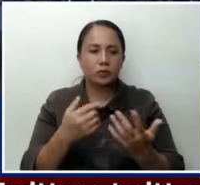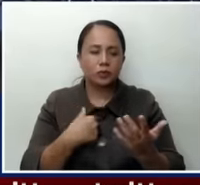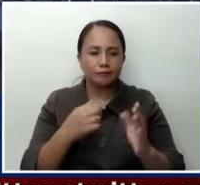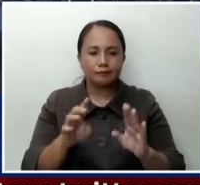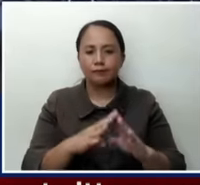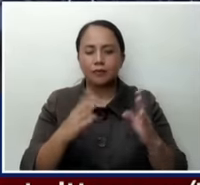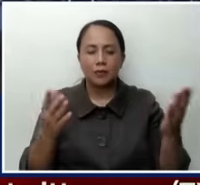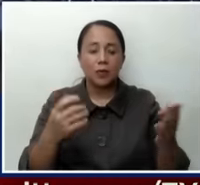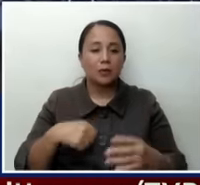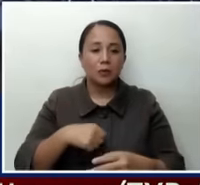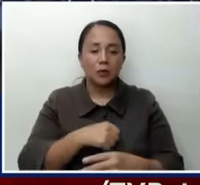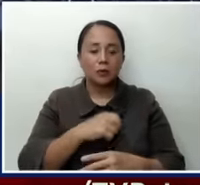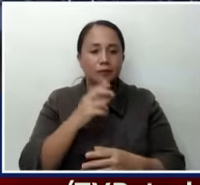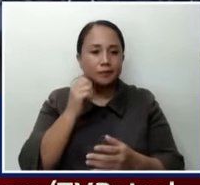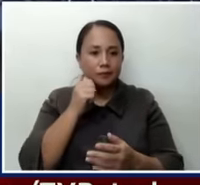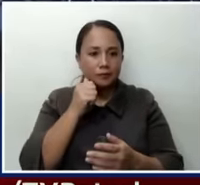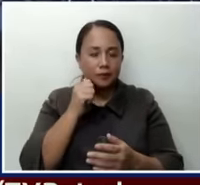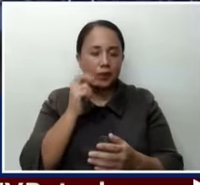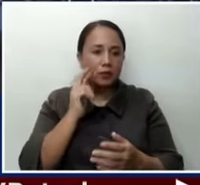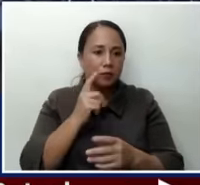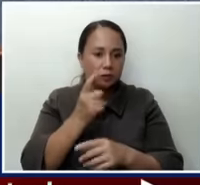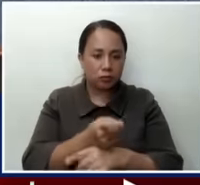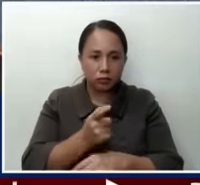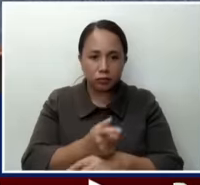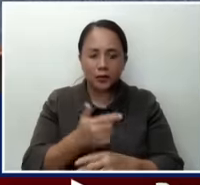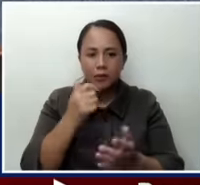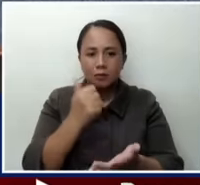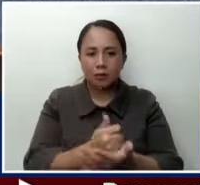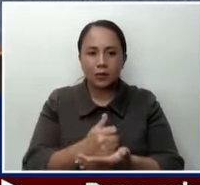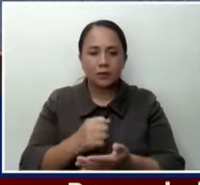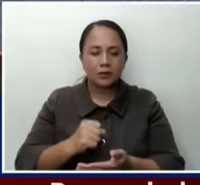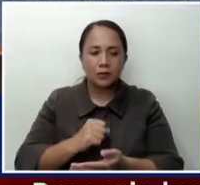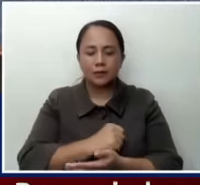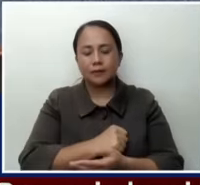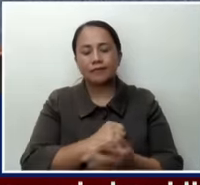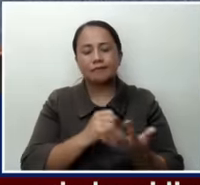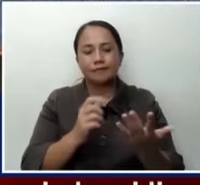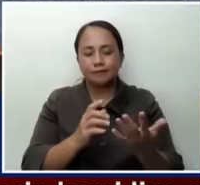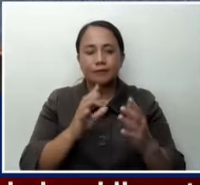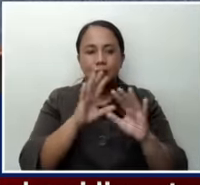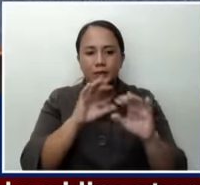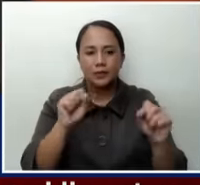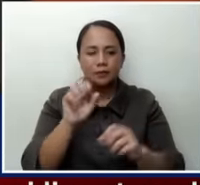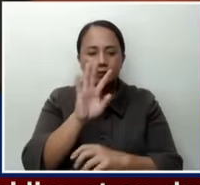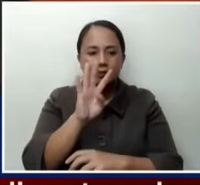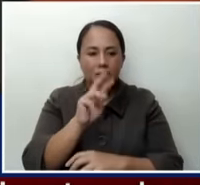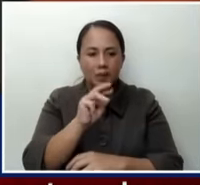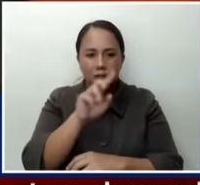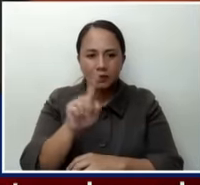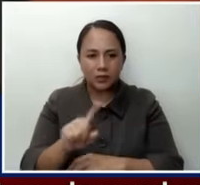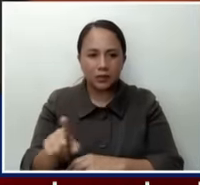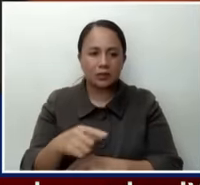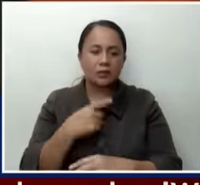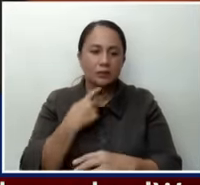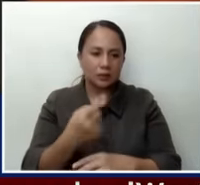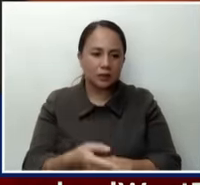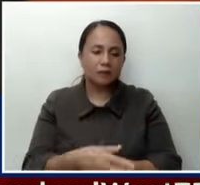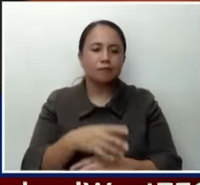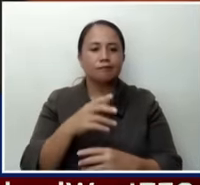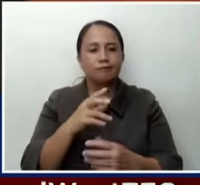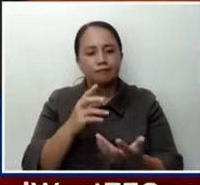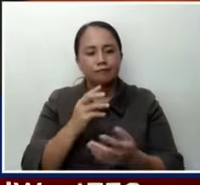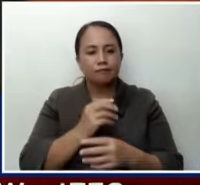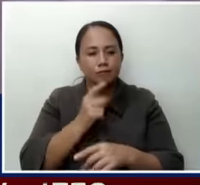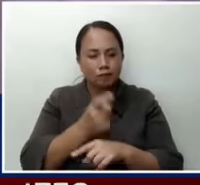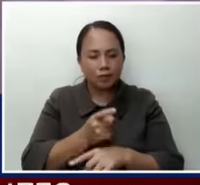Risa Ontiveros ang show cause order na aprobado rin ni Senate President Juan Miguel Zubiri. Ayon kay Ontiveros, nakasalalay ang magiging